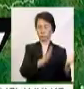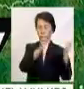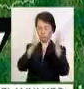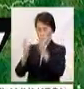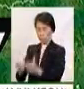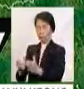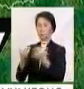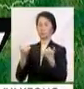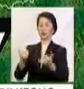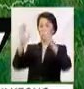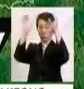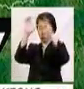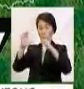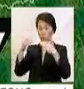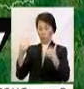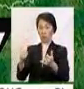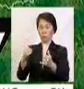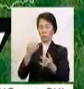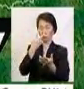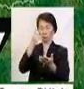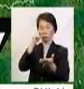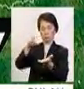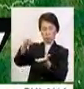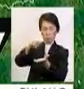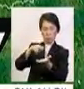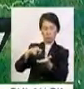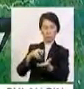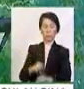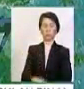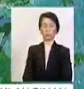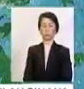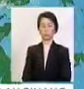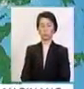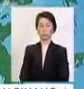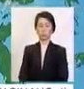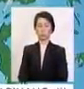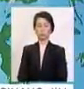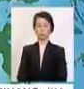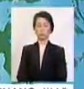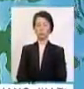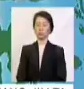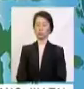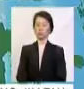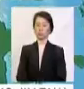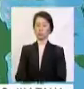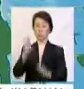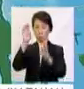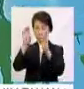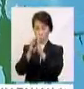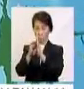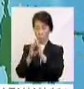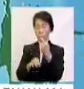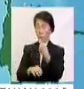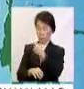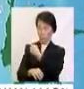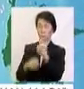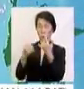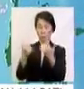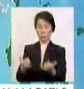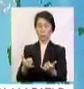semasa pula, kita beralih ke paparan imej satelit. Melalui cerapan imej satelit yang terkini, diperhatikan ketika